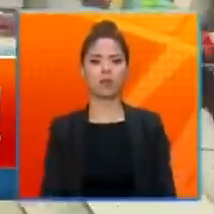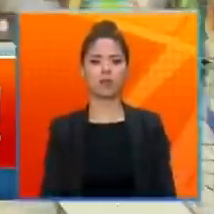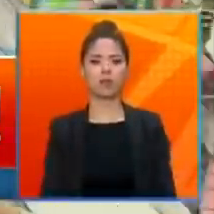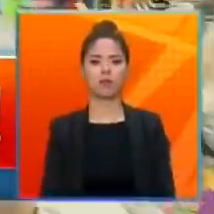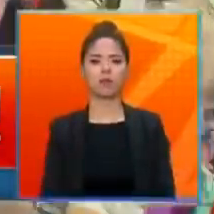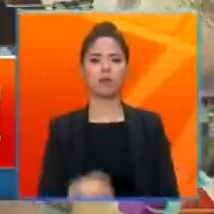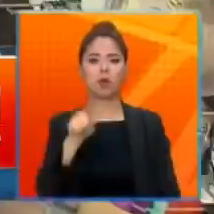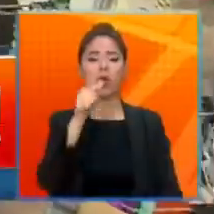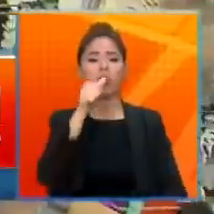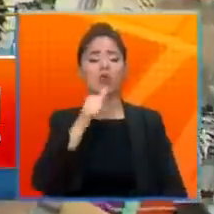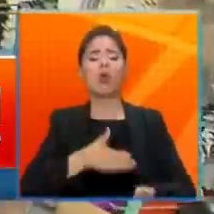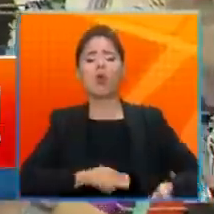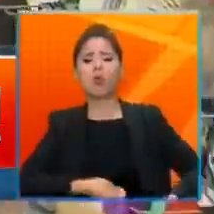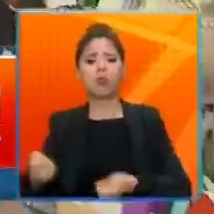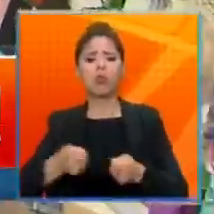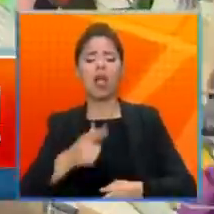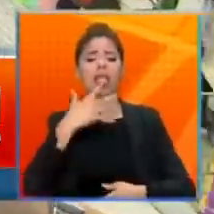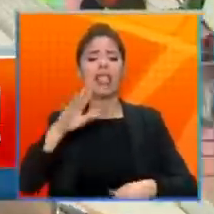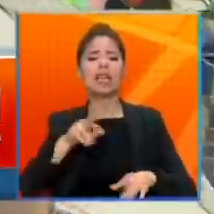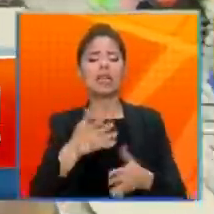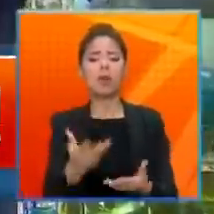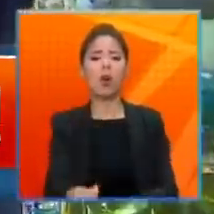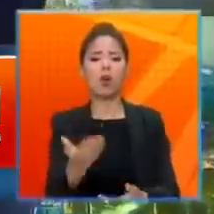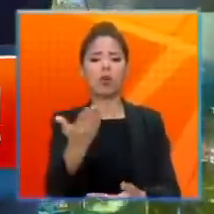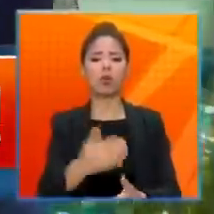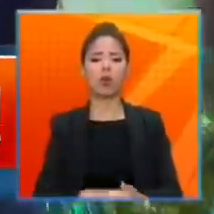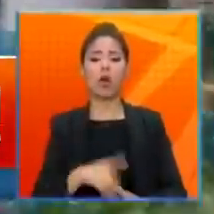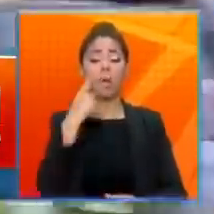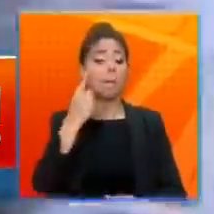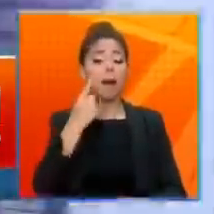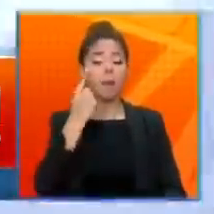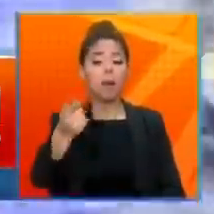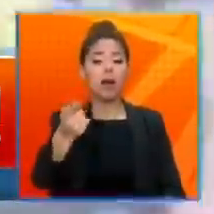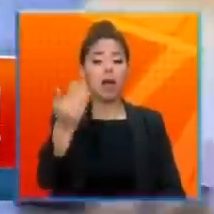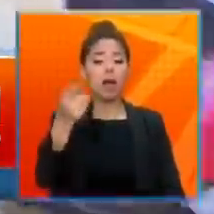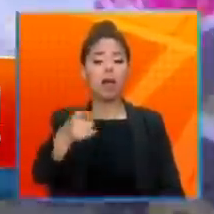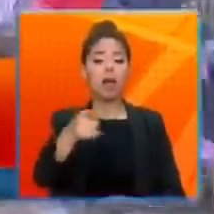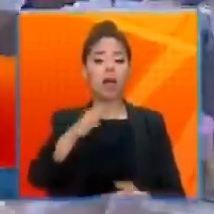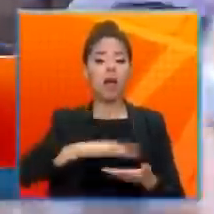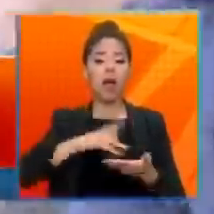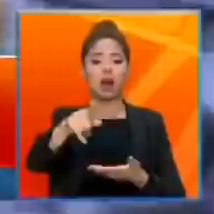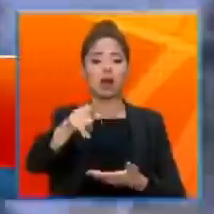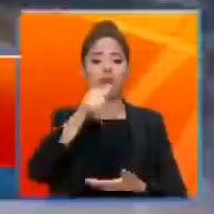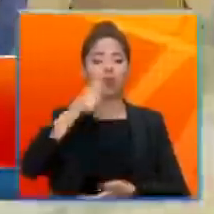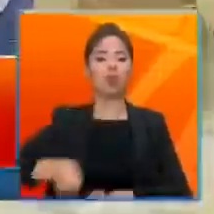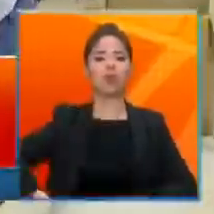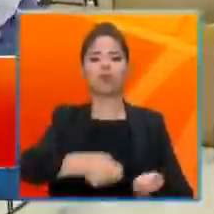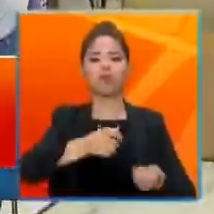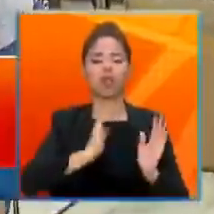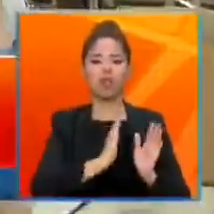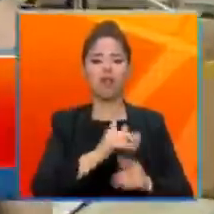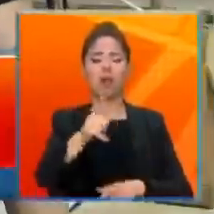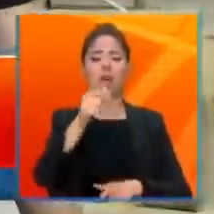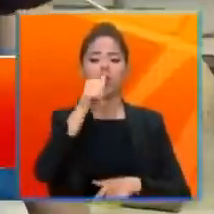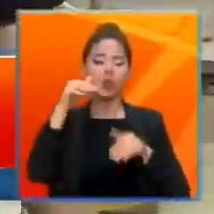100 kova yakın su çıkardık resmen. Burası denizaltı oldu, biliyor musunuz? Bakın arkadaş şu an ne halde Kadir Bey? Su atıyor hala. Su